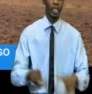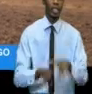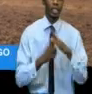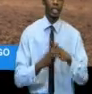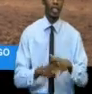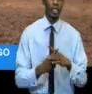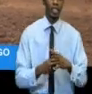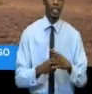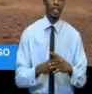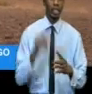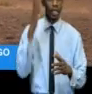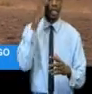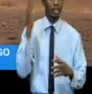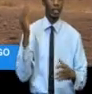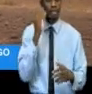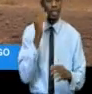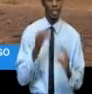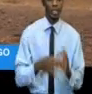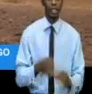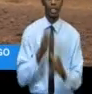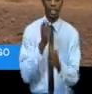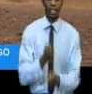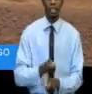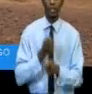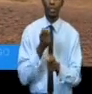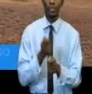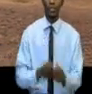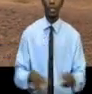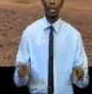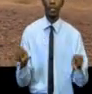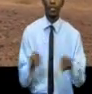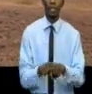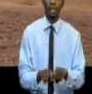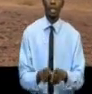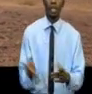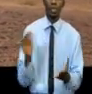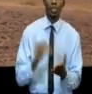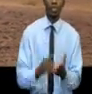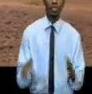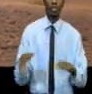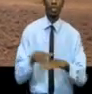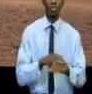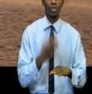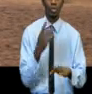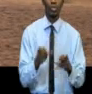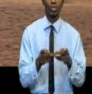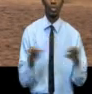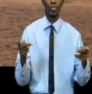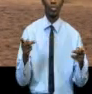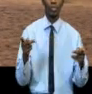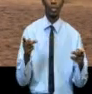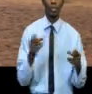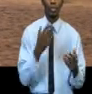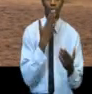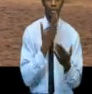basant non seulement sur la mécanisation, mais aussi sur une planification rigoureuse de leur culture.